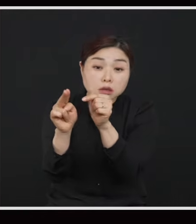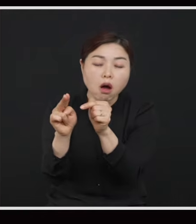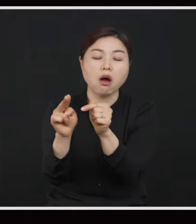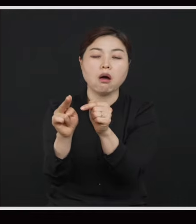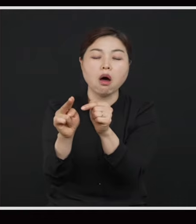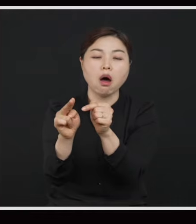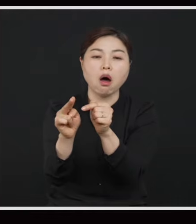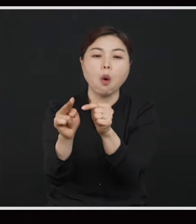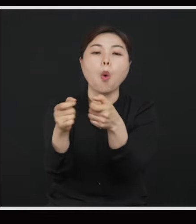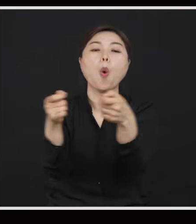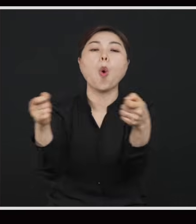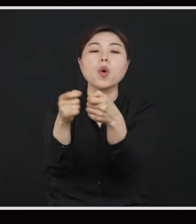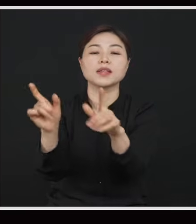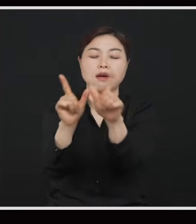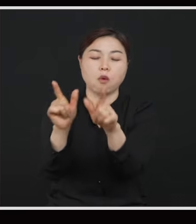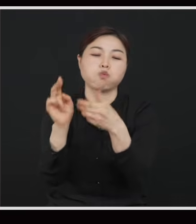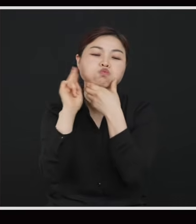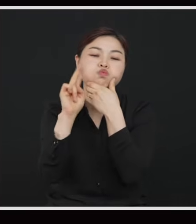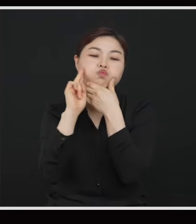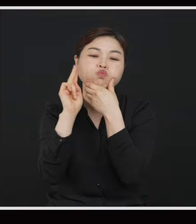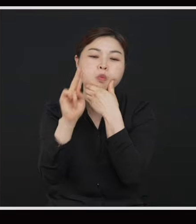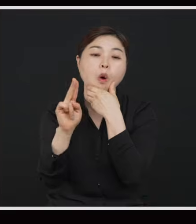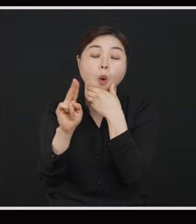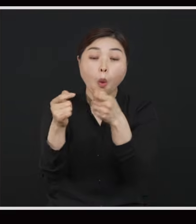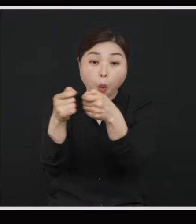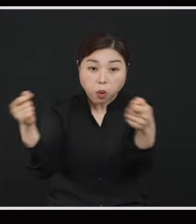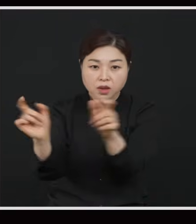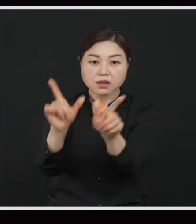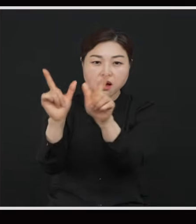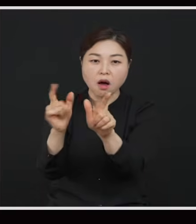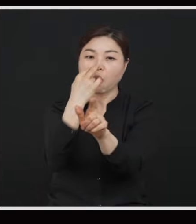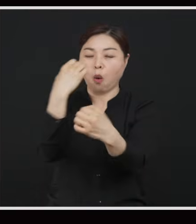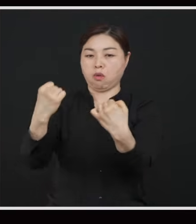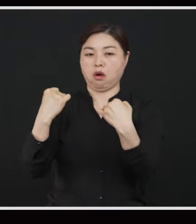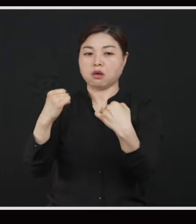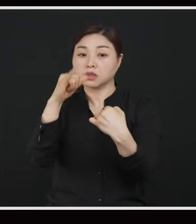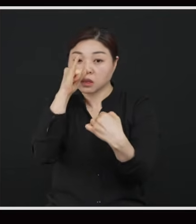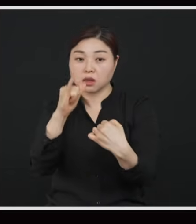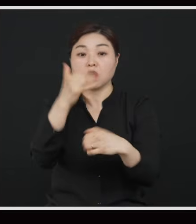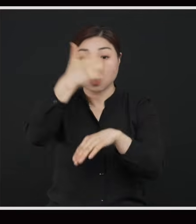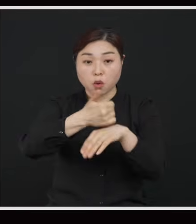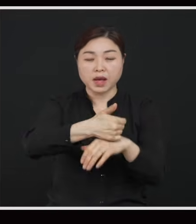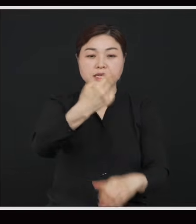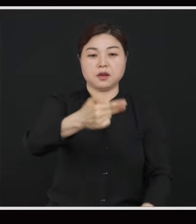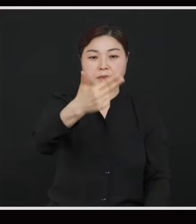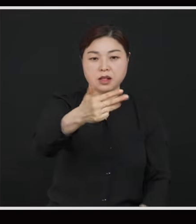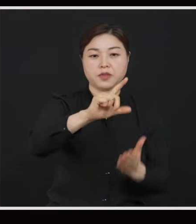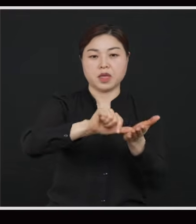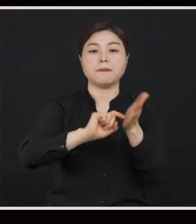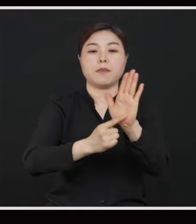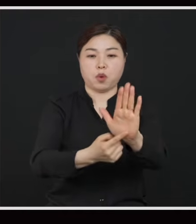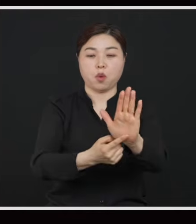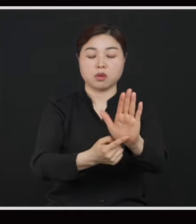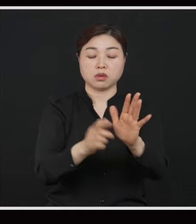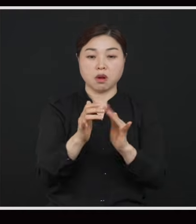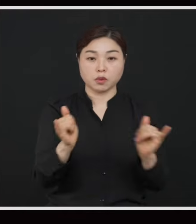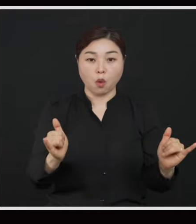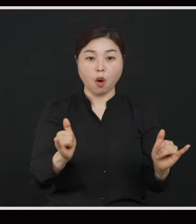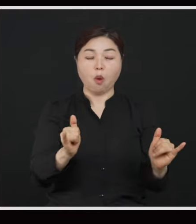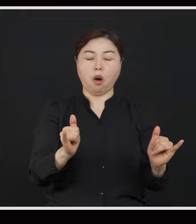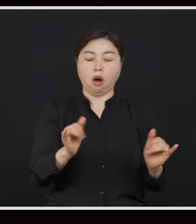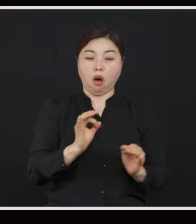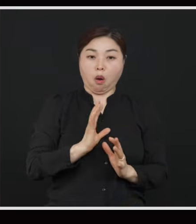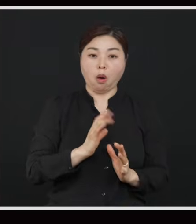오래 산다는 그리고 건강 지표가 좋다는 그런 결과가 2008년도에 나와서 크게 그